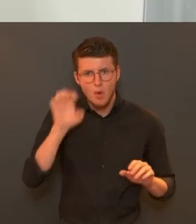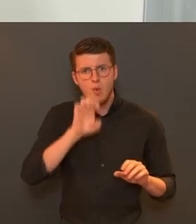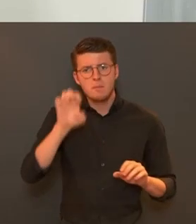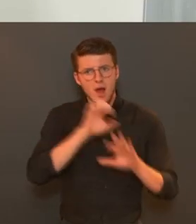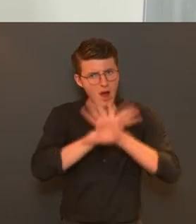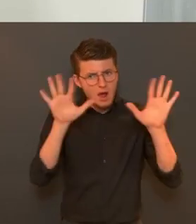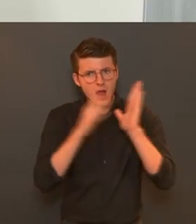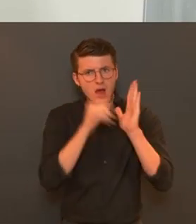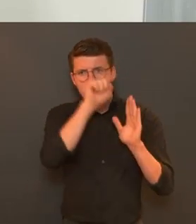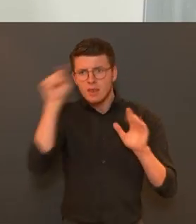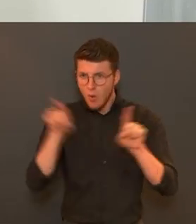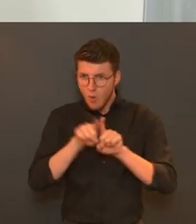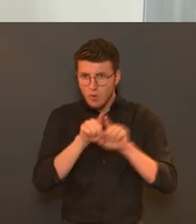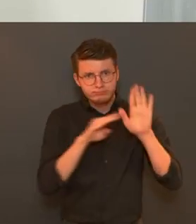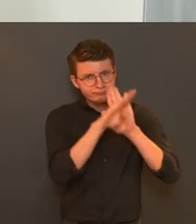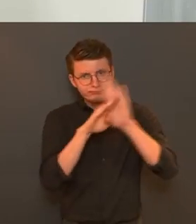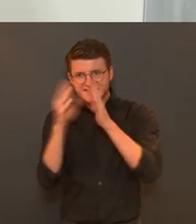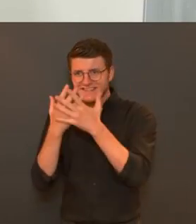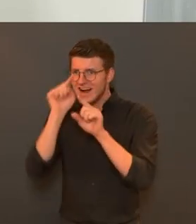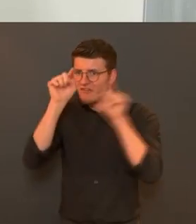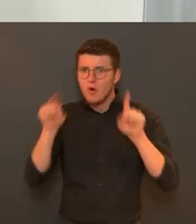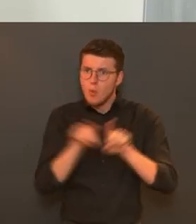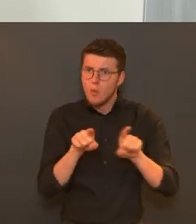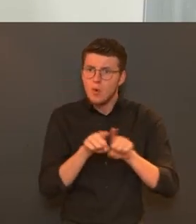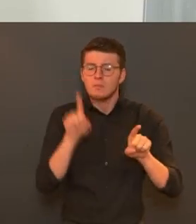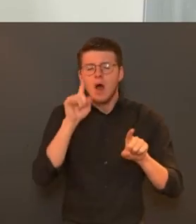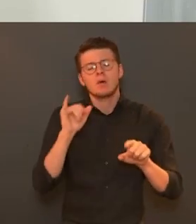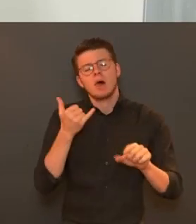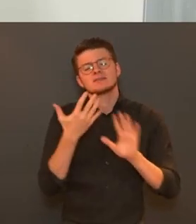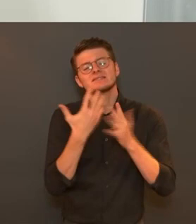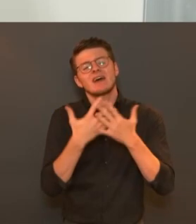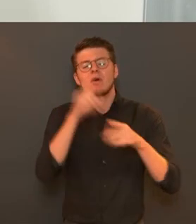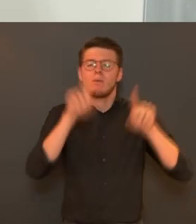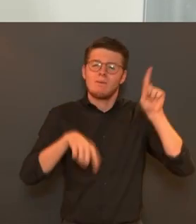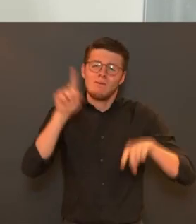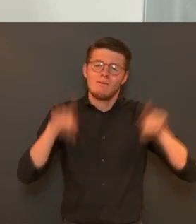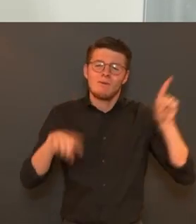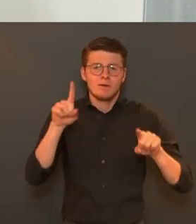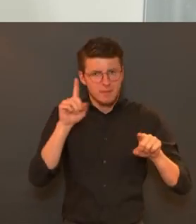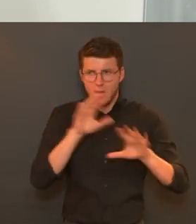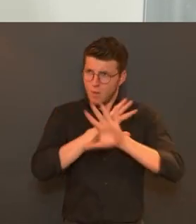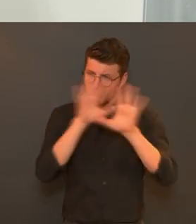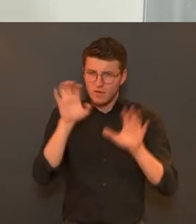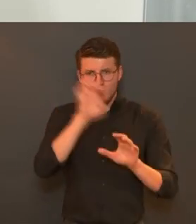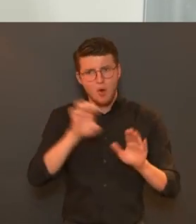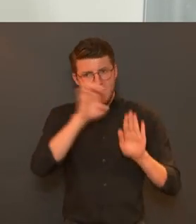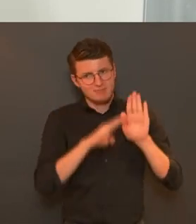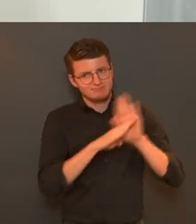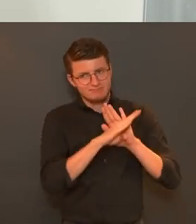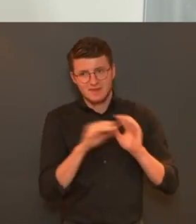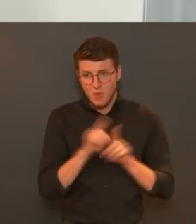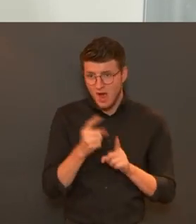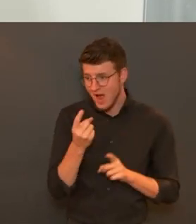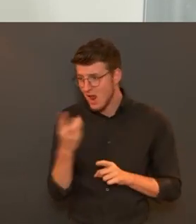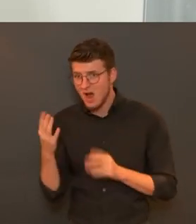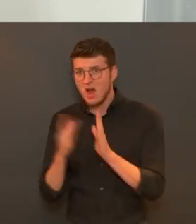sont confrontés de manière différente, mais ils sont tous confrontés à une augmentation des chiffres. Certains pays prennent d'autres mesures. Je